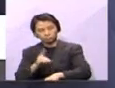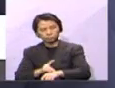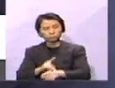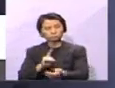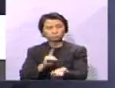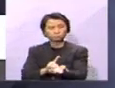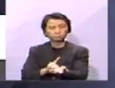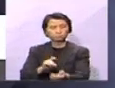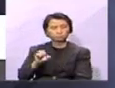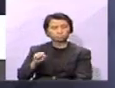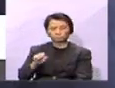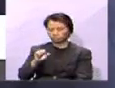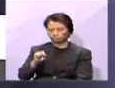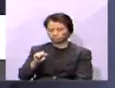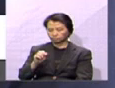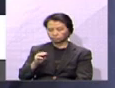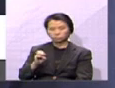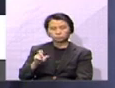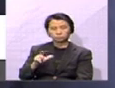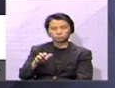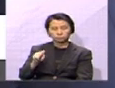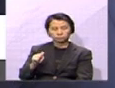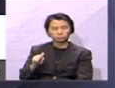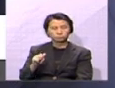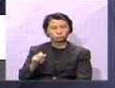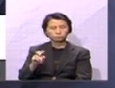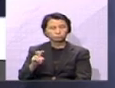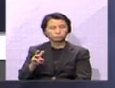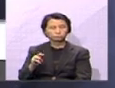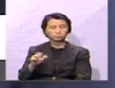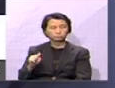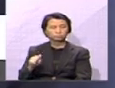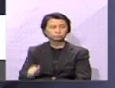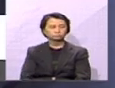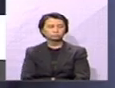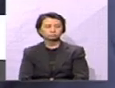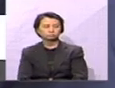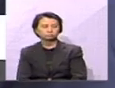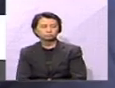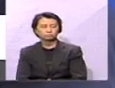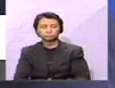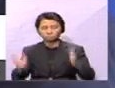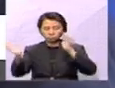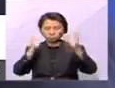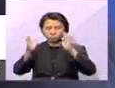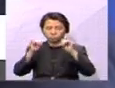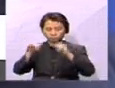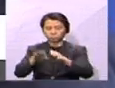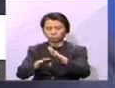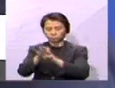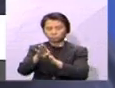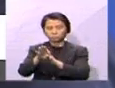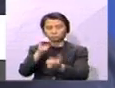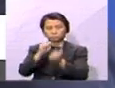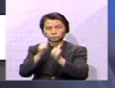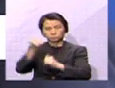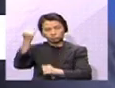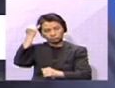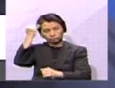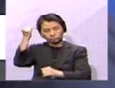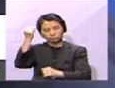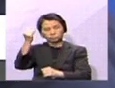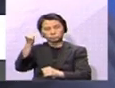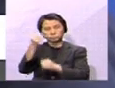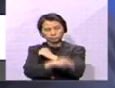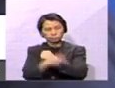reay memang struktur negara kita Saya rasa sangat berorientasikan kepada pembangunan sukan negeri dan mungkin kita boleh guna idea cadangan Yang